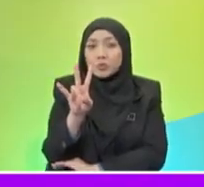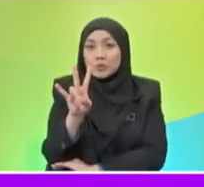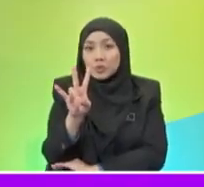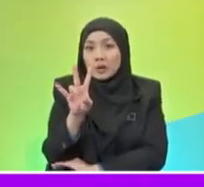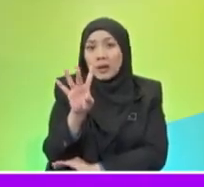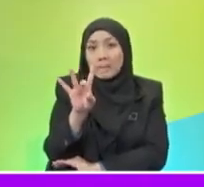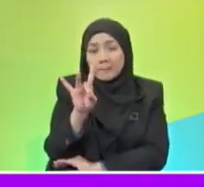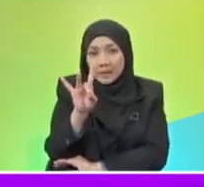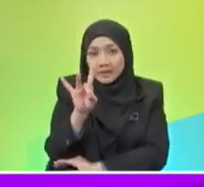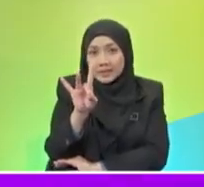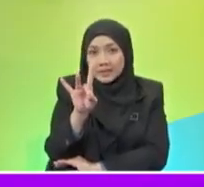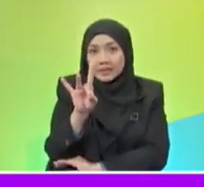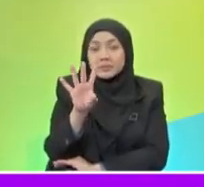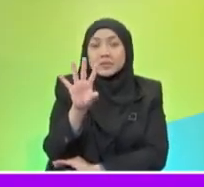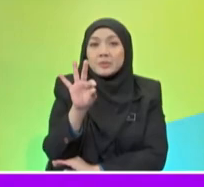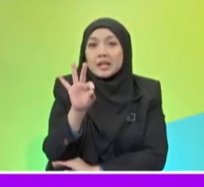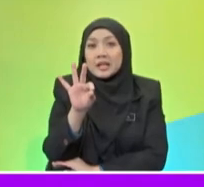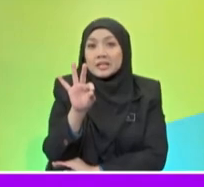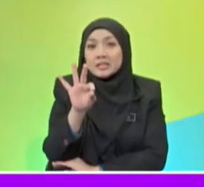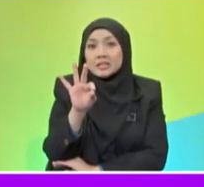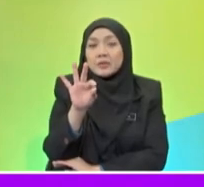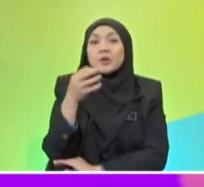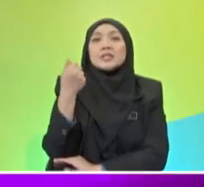tujuh, lapan, sembilan,